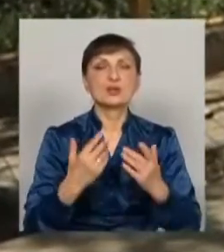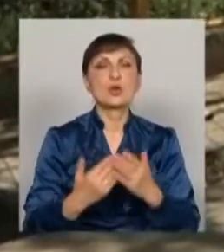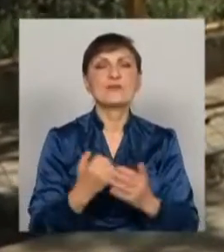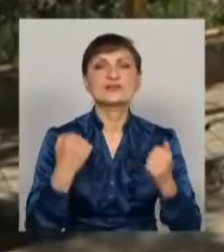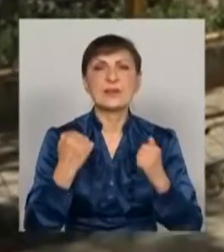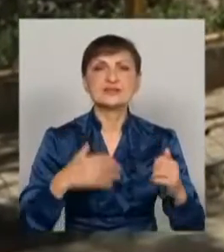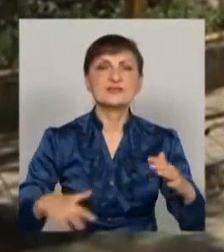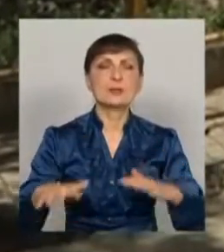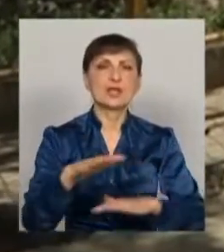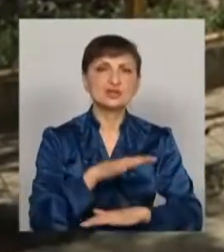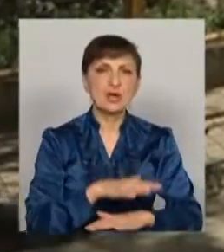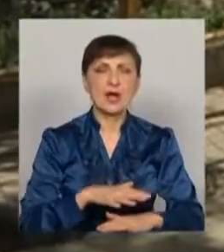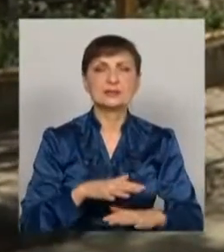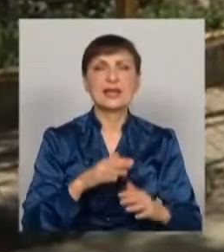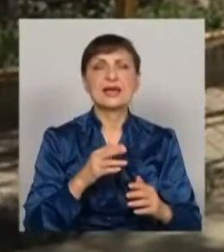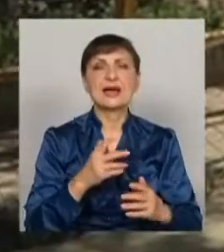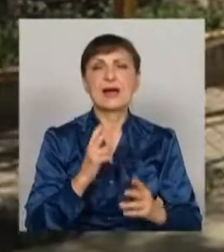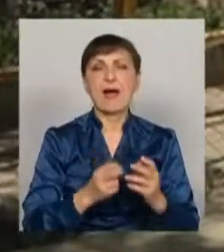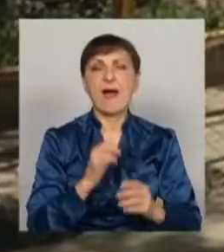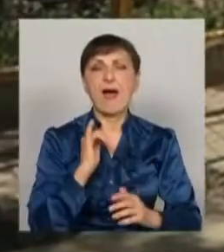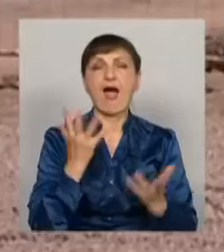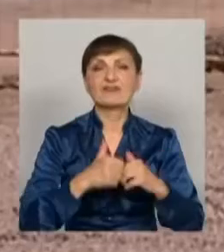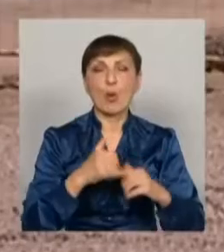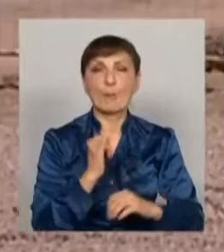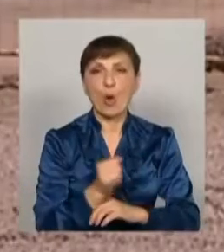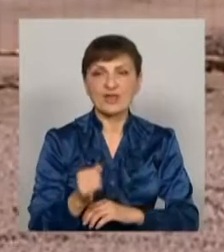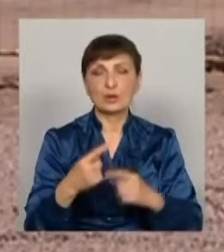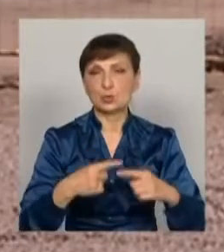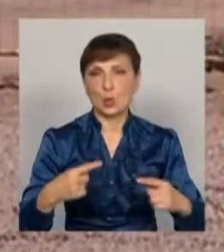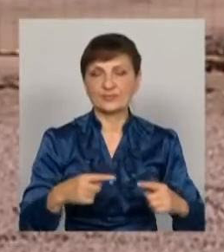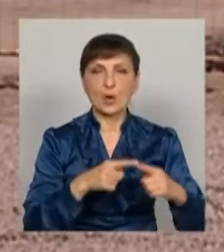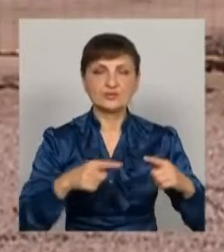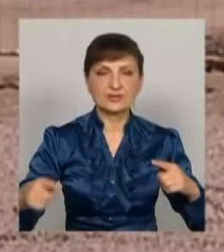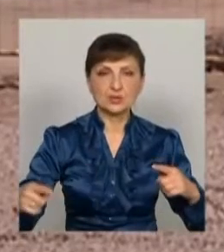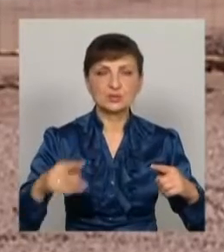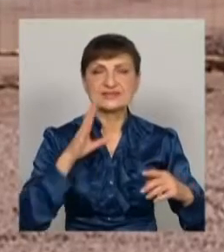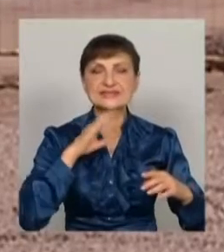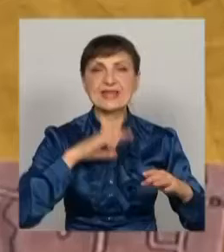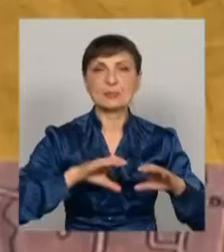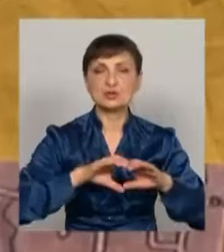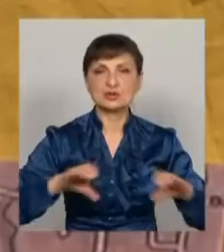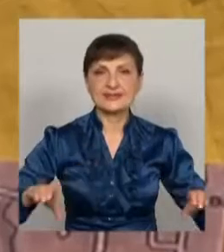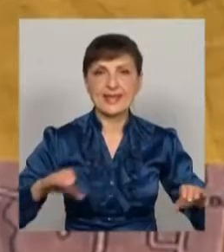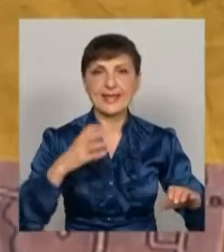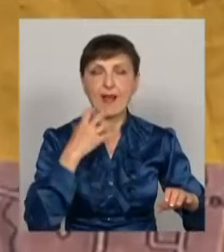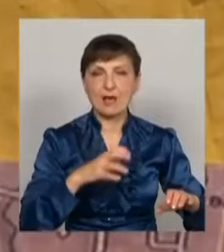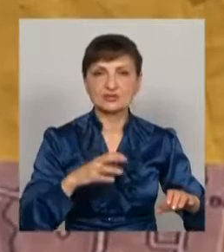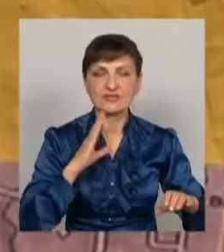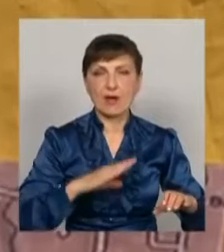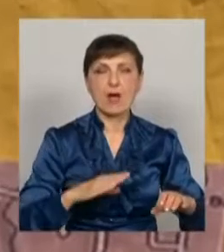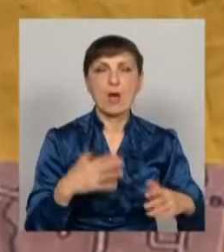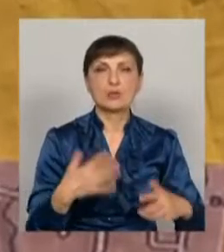площадки система автополива и многое другое общая протяженность о тех теплосетей 6 километров половину объема